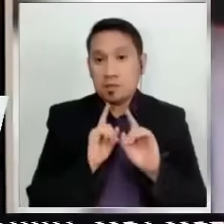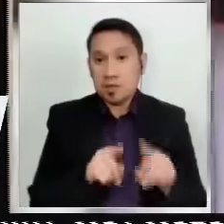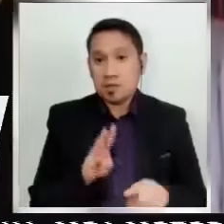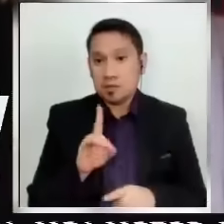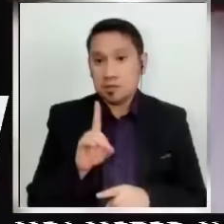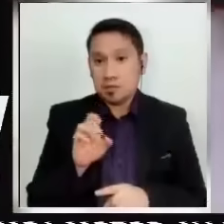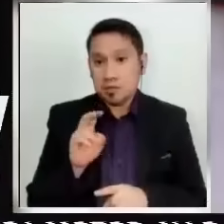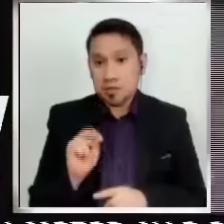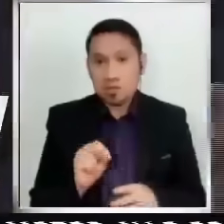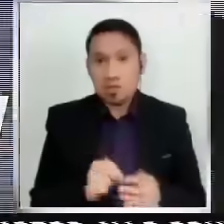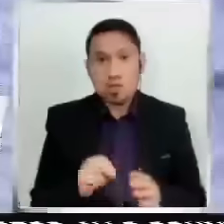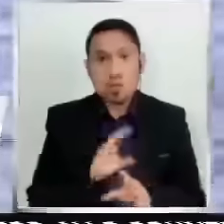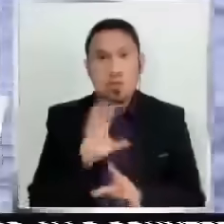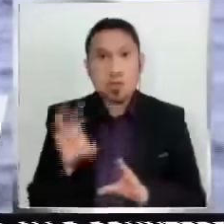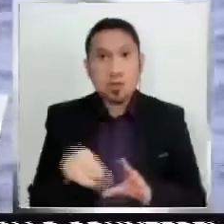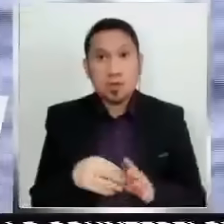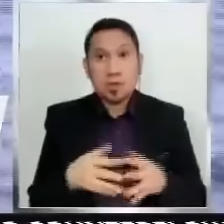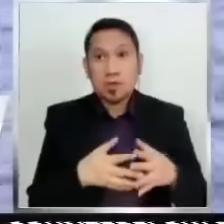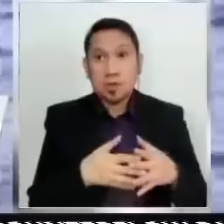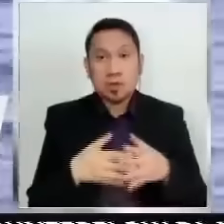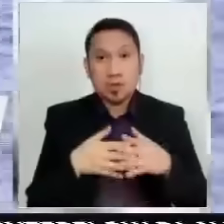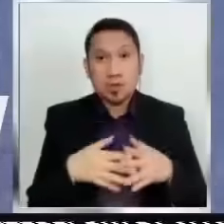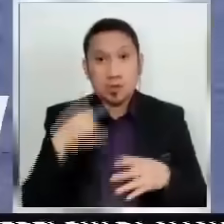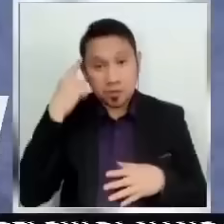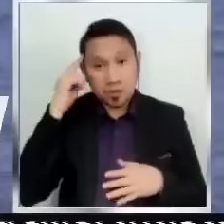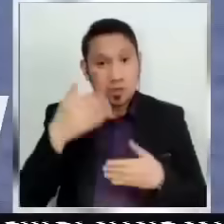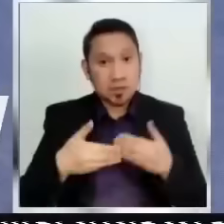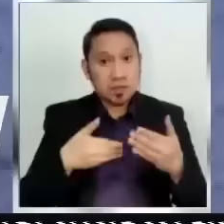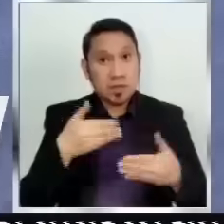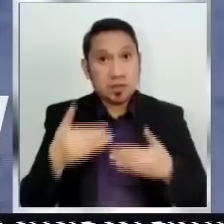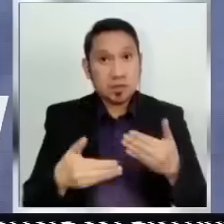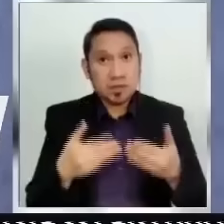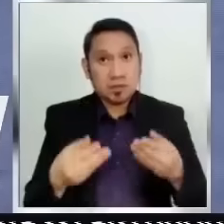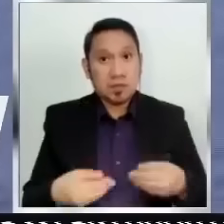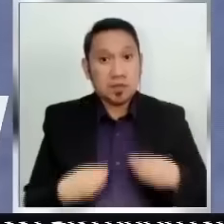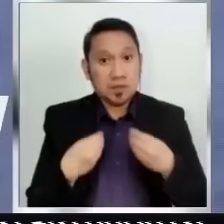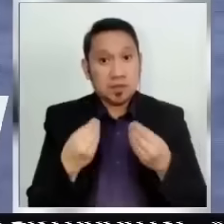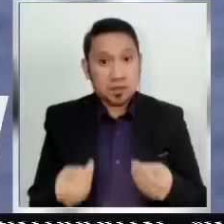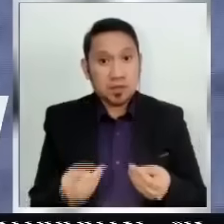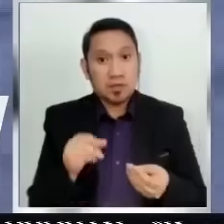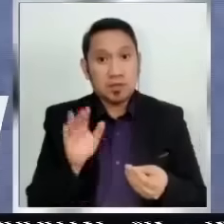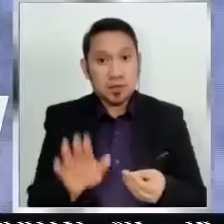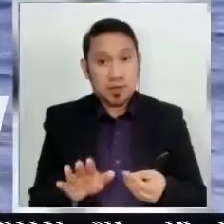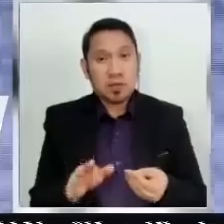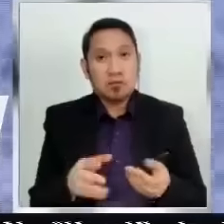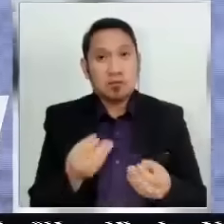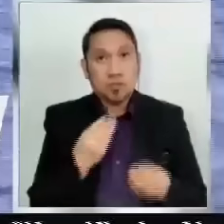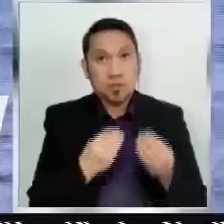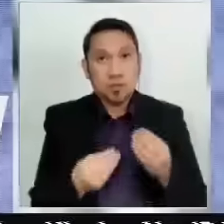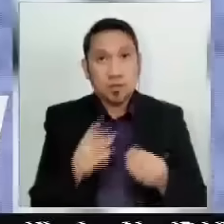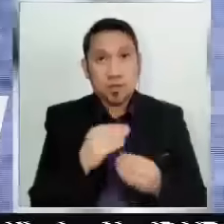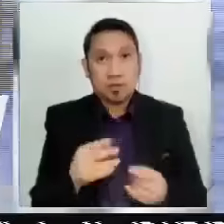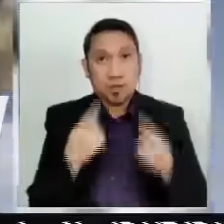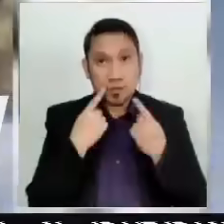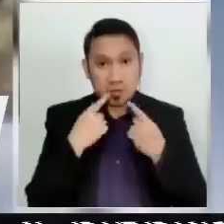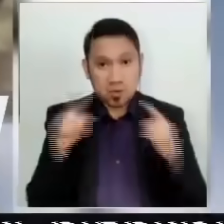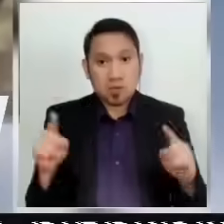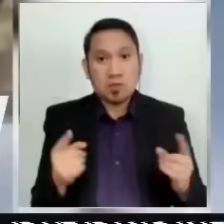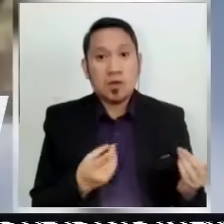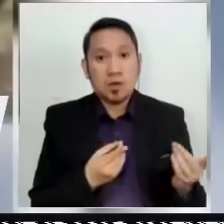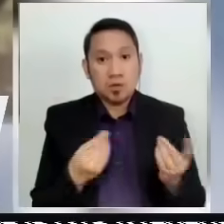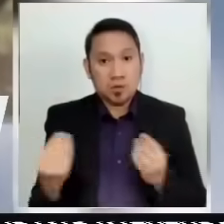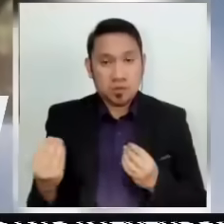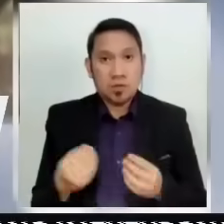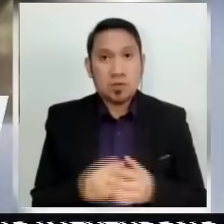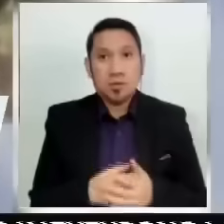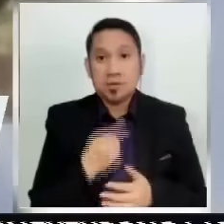lumahok na lamang ang Amerika sa mga susunod na resupply mission na ayon sa AFP ay mahalagang matagumpay na maisagawa. Sagot ng